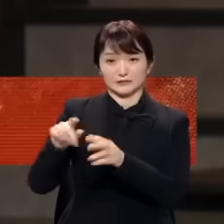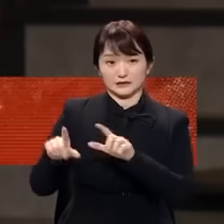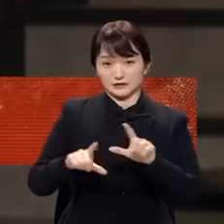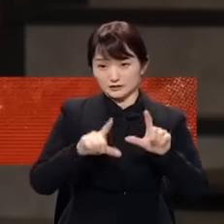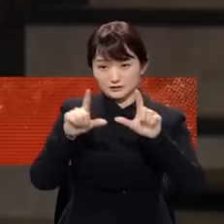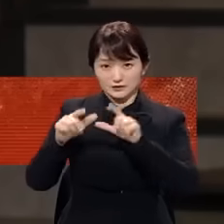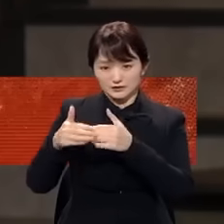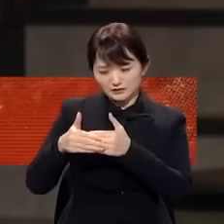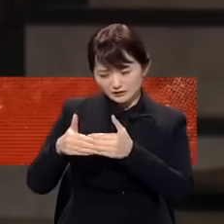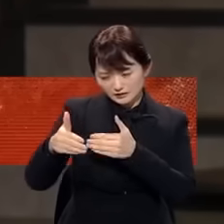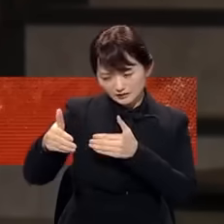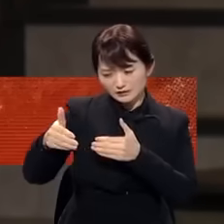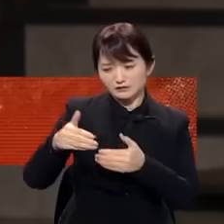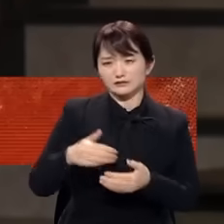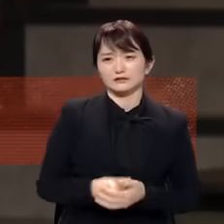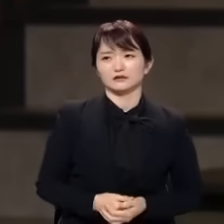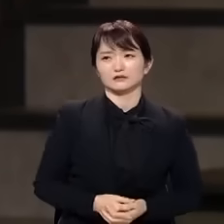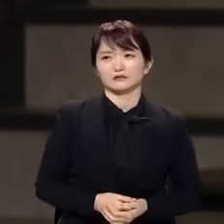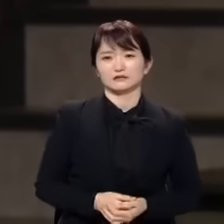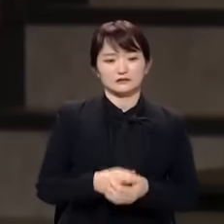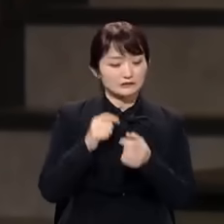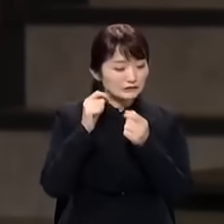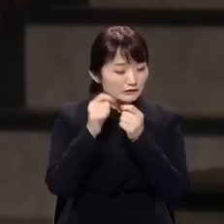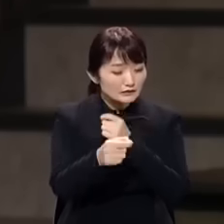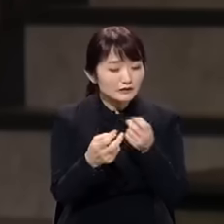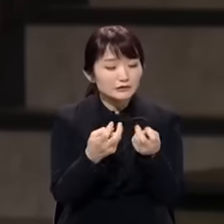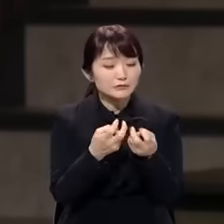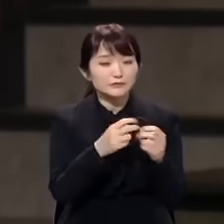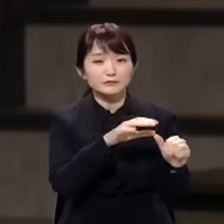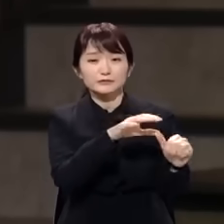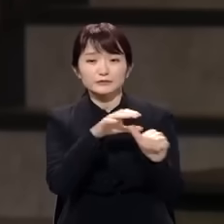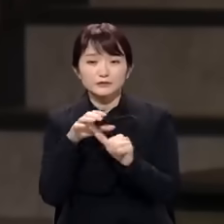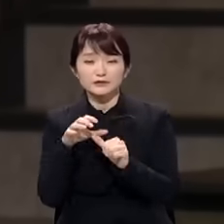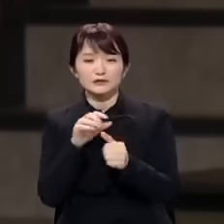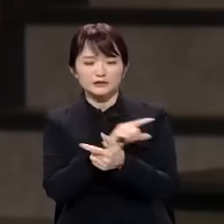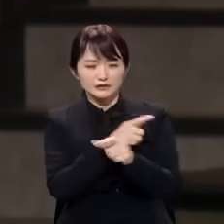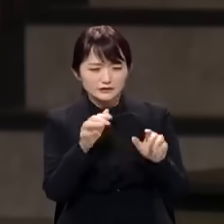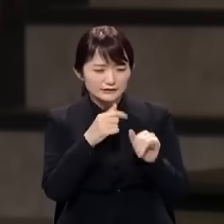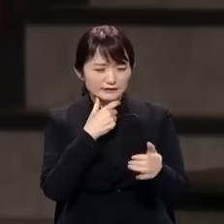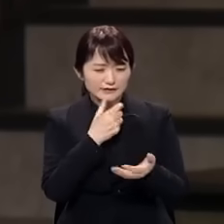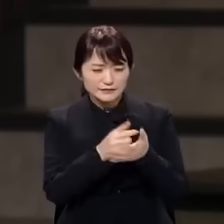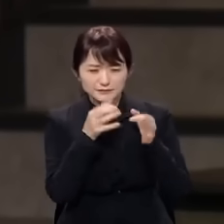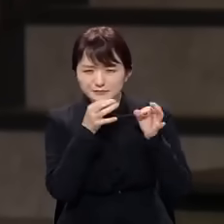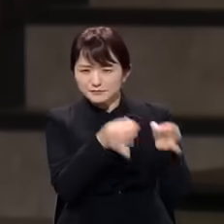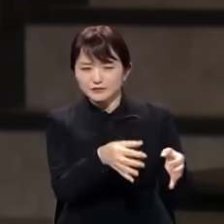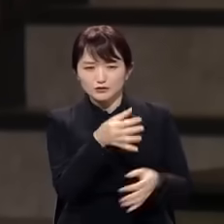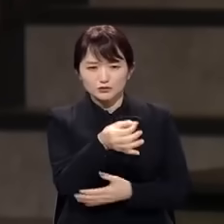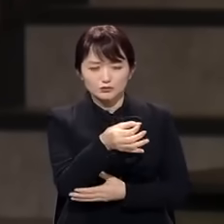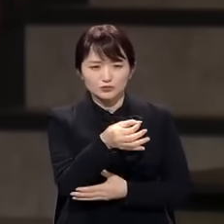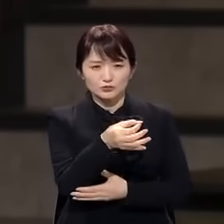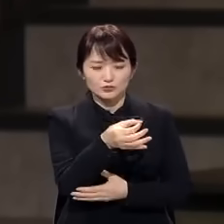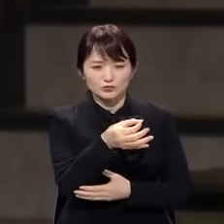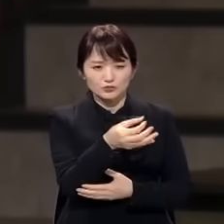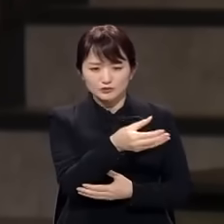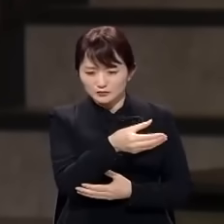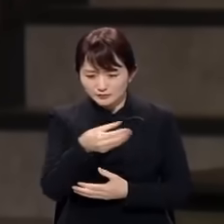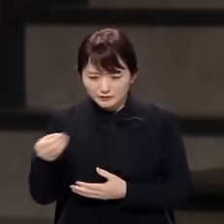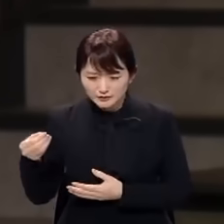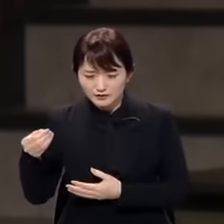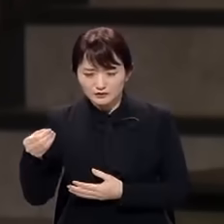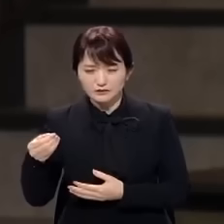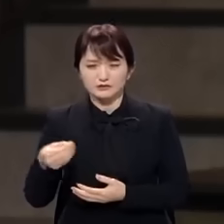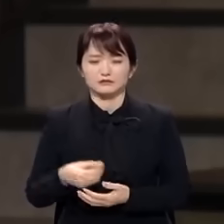그 과정이 저런 방법을 사용을 해서 여러 사람들을 속이고 그리고 금전적인 이득을 취했기